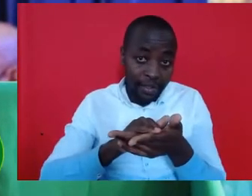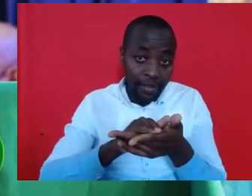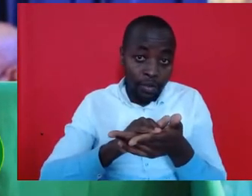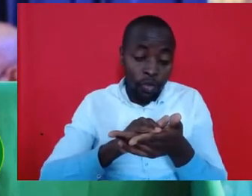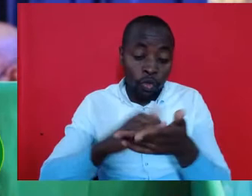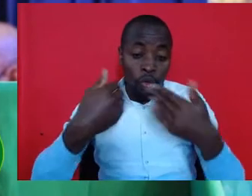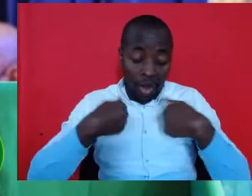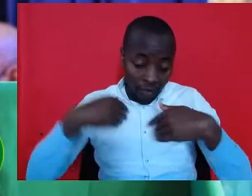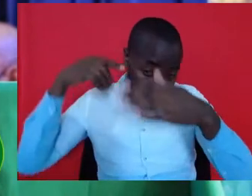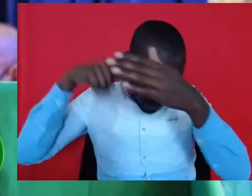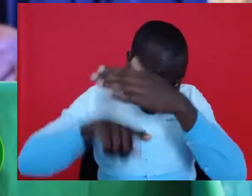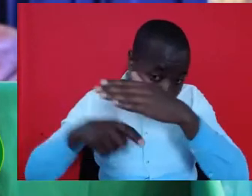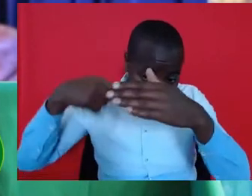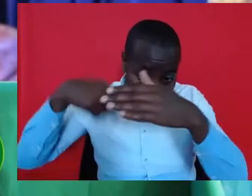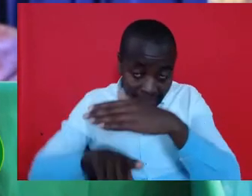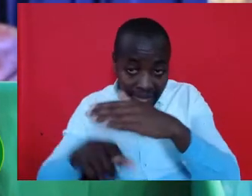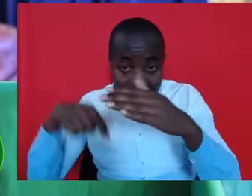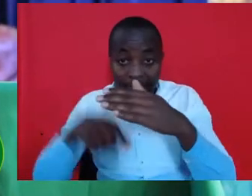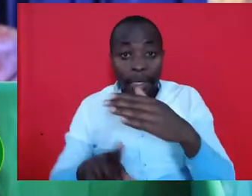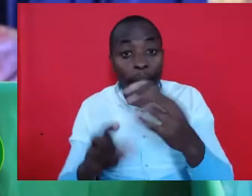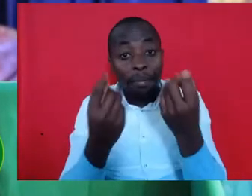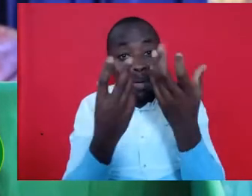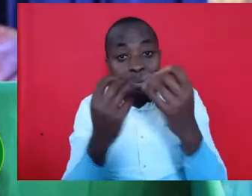mbegu nyingi,